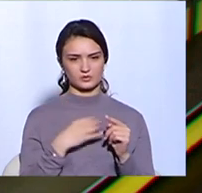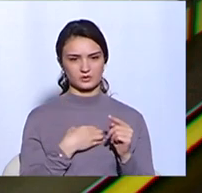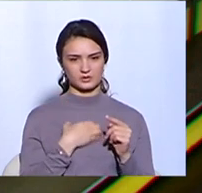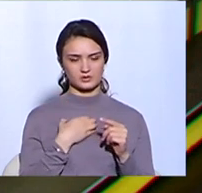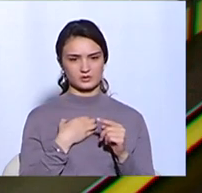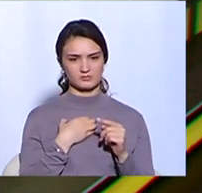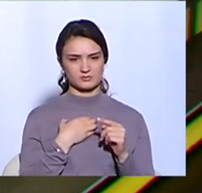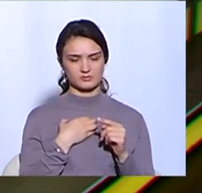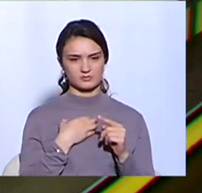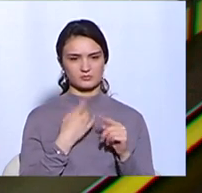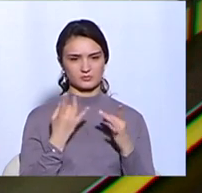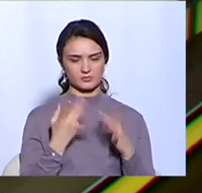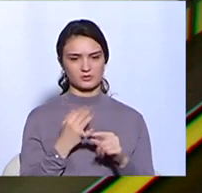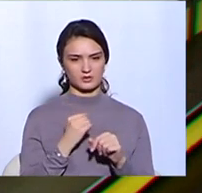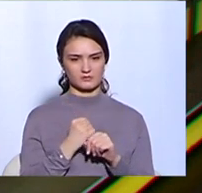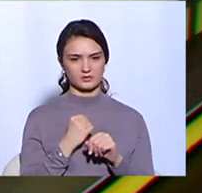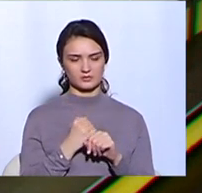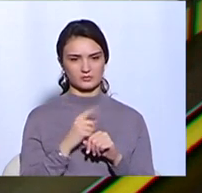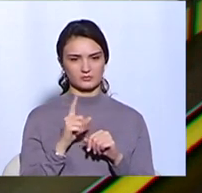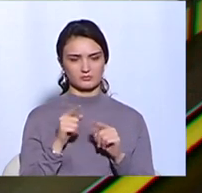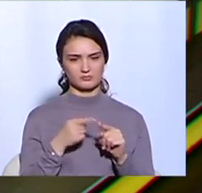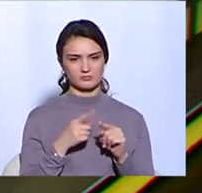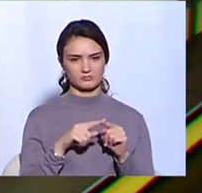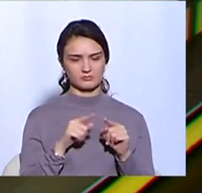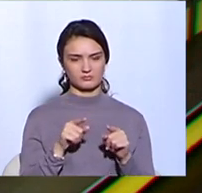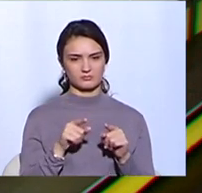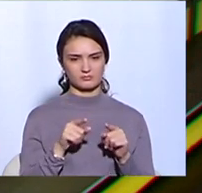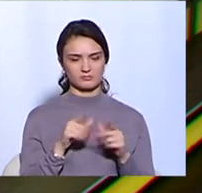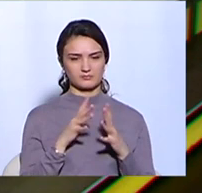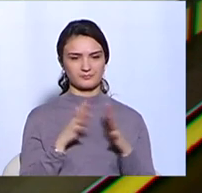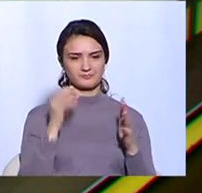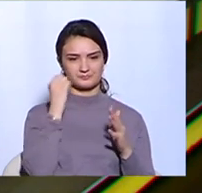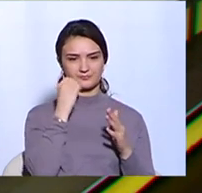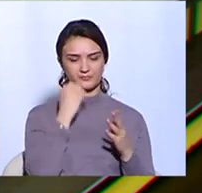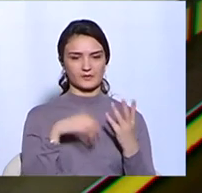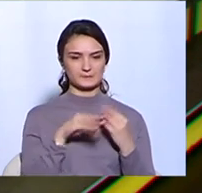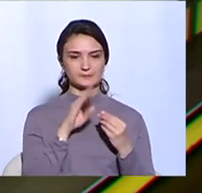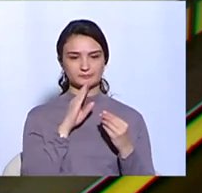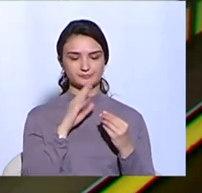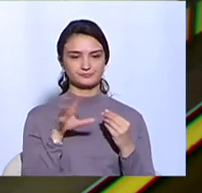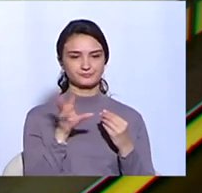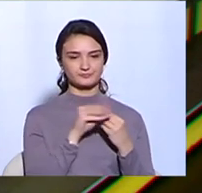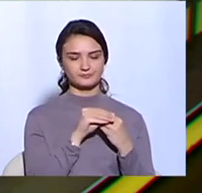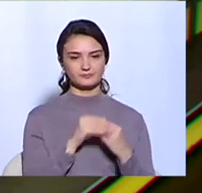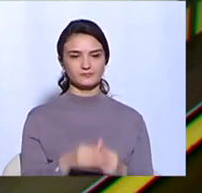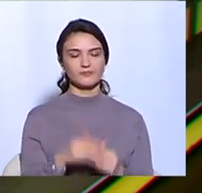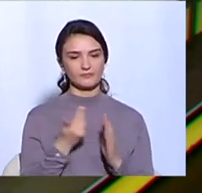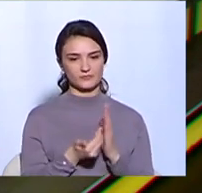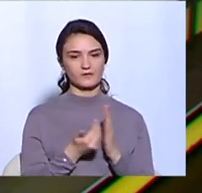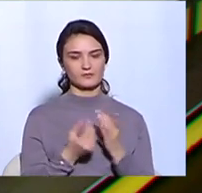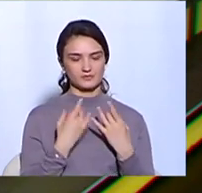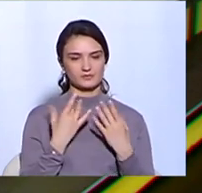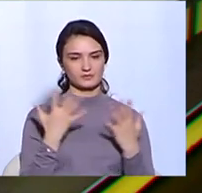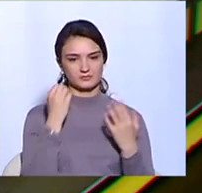ფიზიკური აქტივობის, უბრალოდ გავაკეთოთ ის უსაფრთხო გონიერების ფარგლებში. დიდი მადლობა, გაბატონებო, არჩევებისთვის.